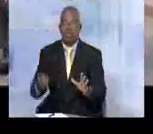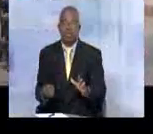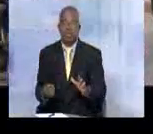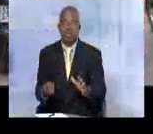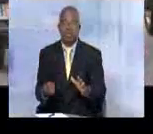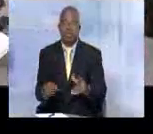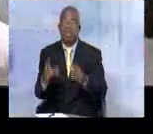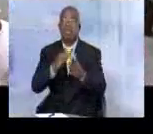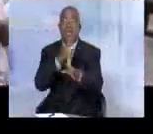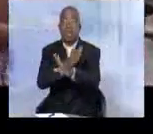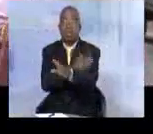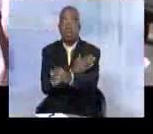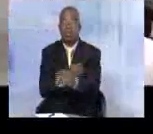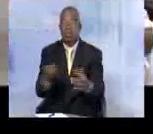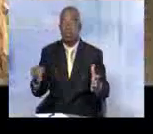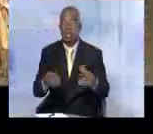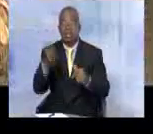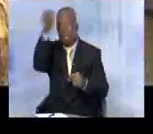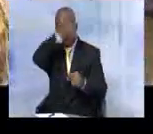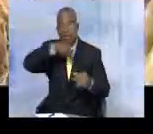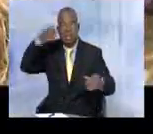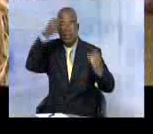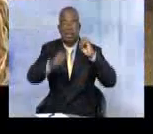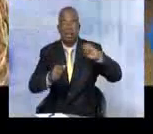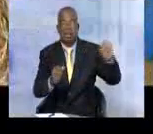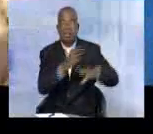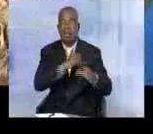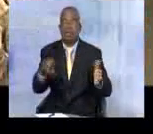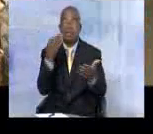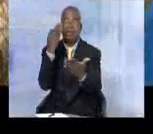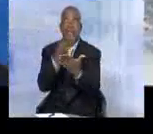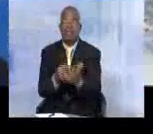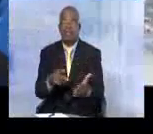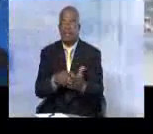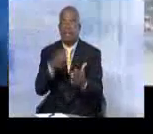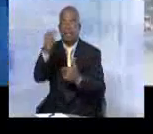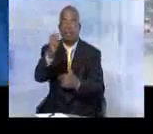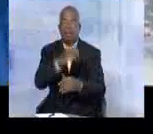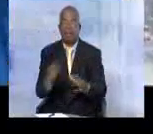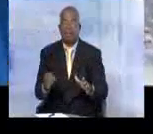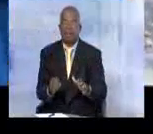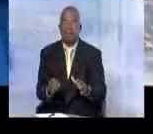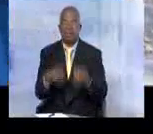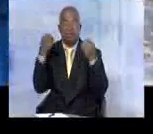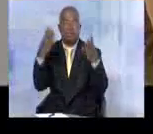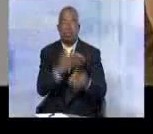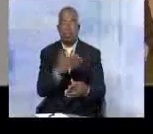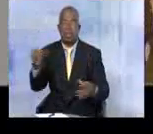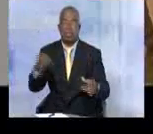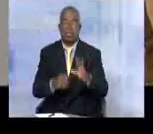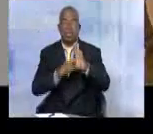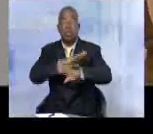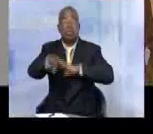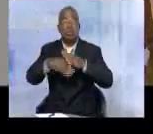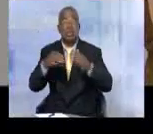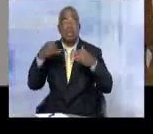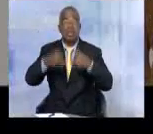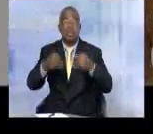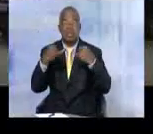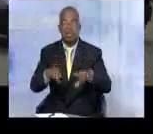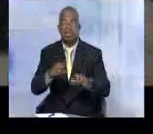de l'Afrique de l'Ouest en finançant des projets prioritaires de développement rural, infrastructures de base, infrastructures modernes,